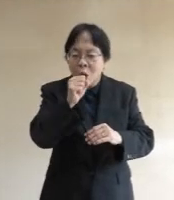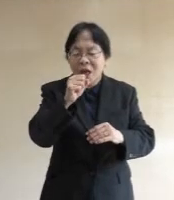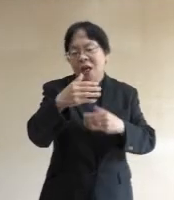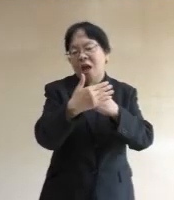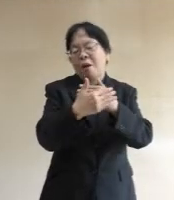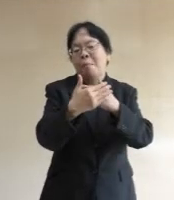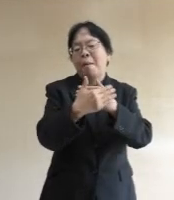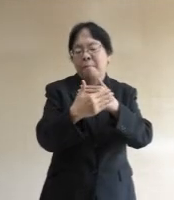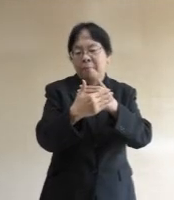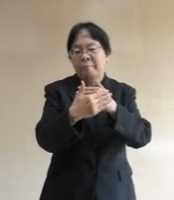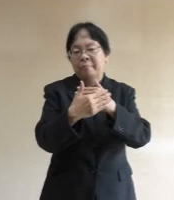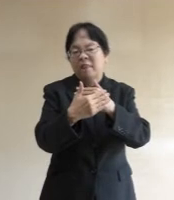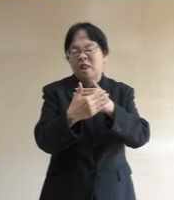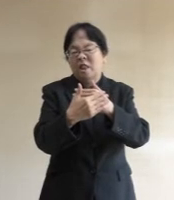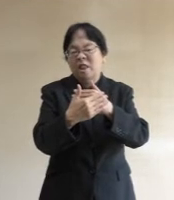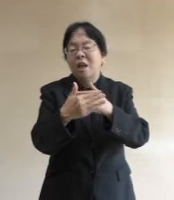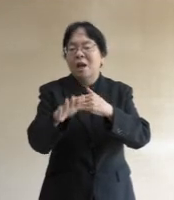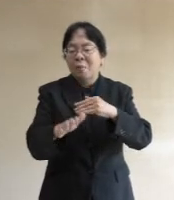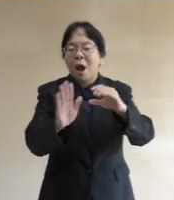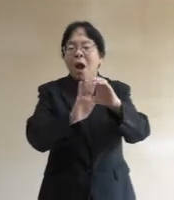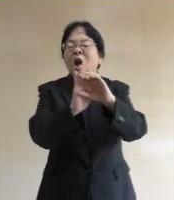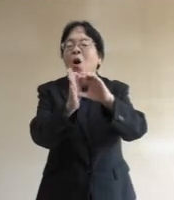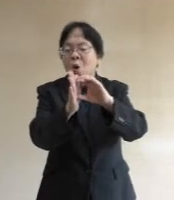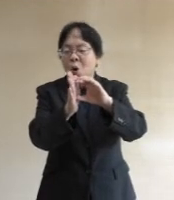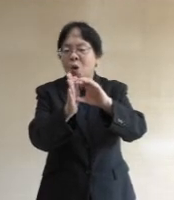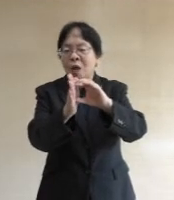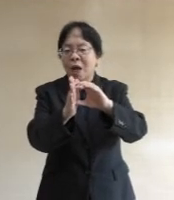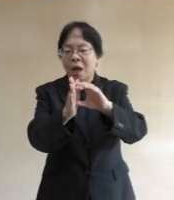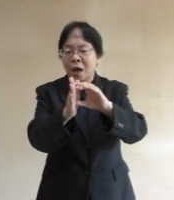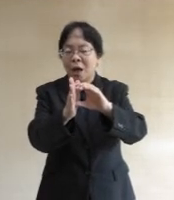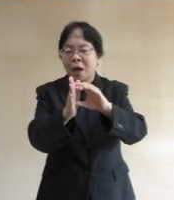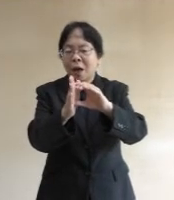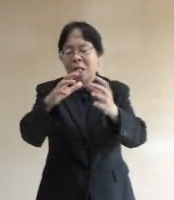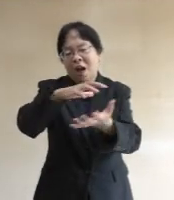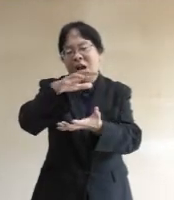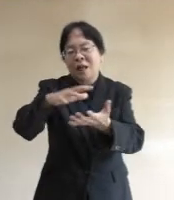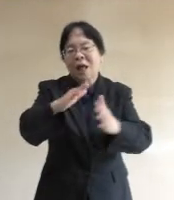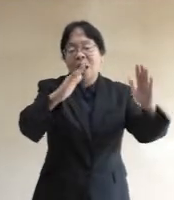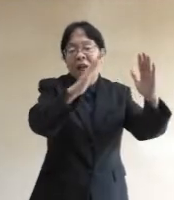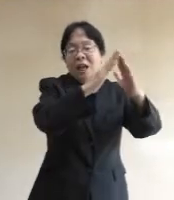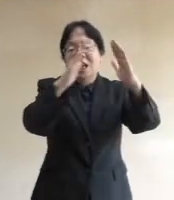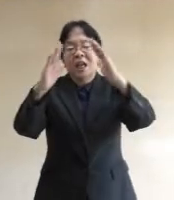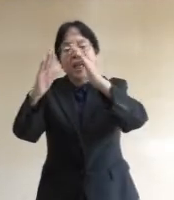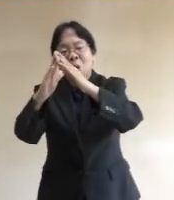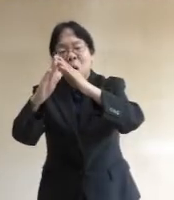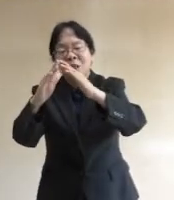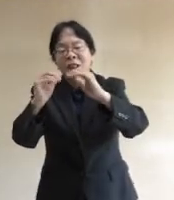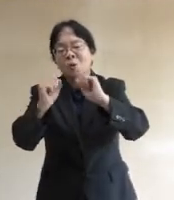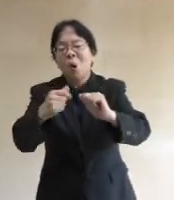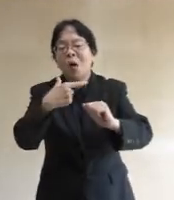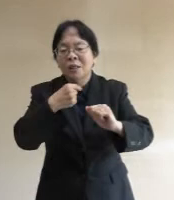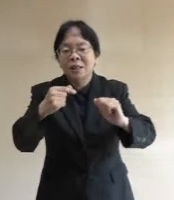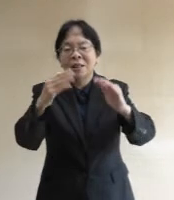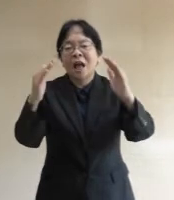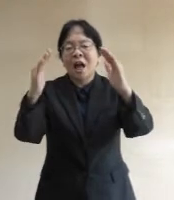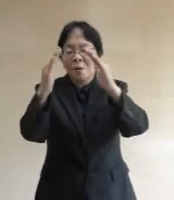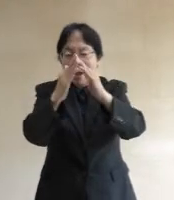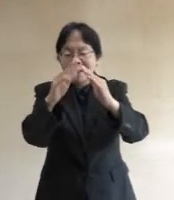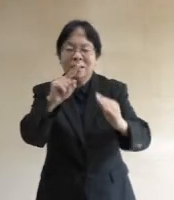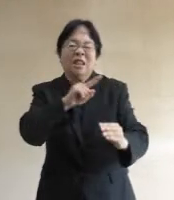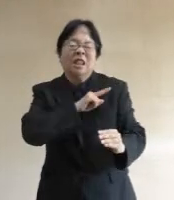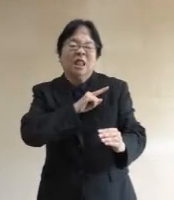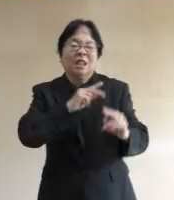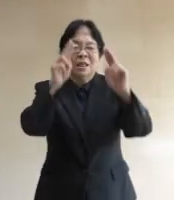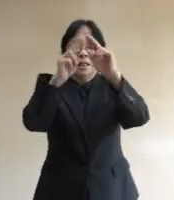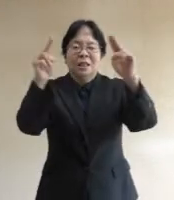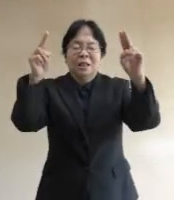掛川のいいところを、あの今あのコロナ禍で移住をしたい町ナンバーワンに、うん、あの静岡